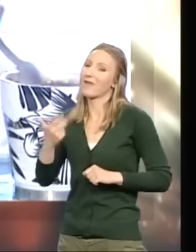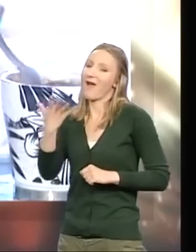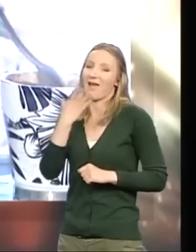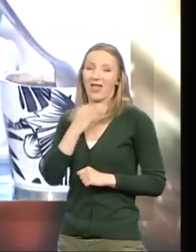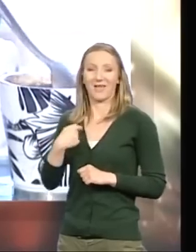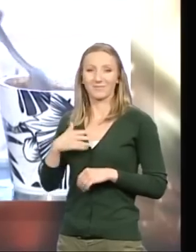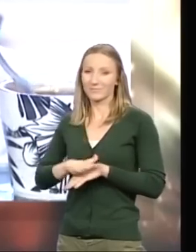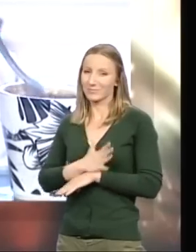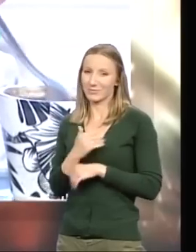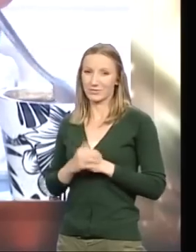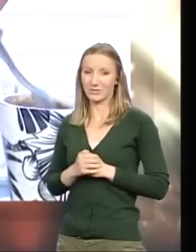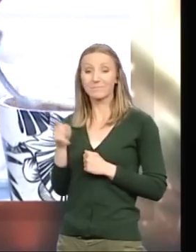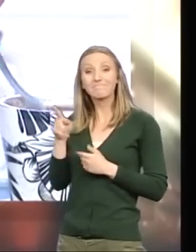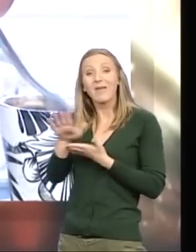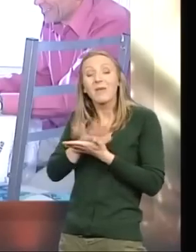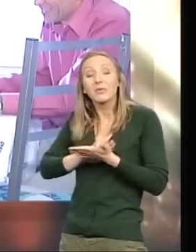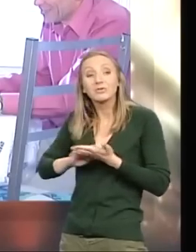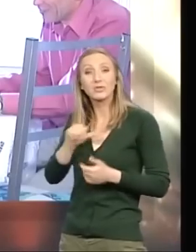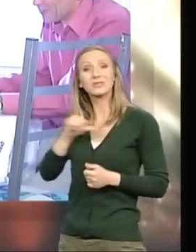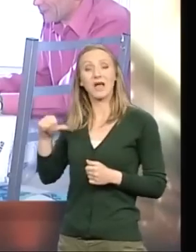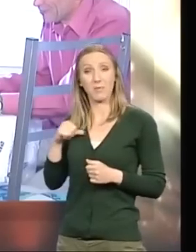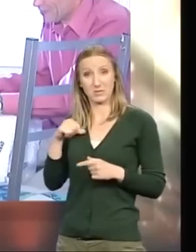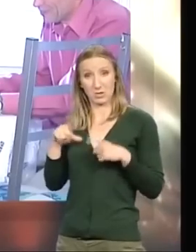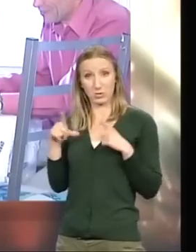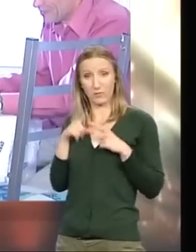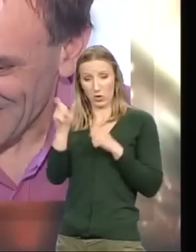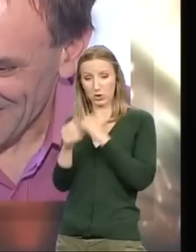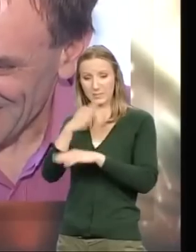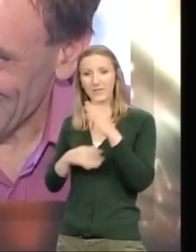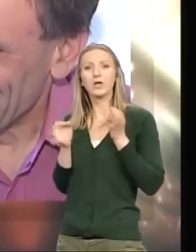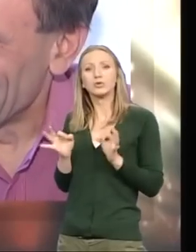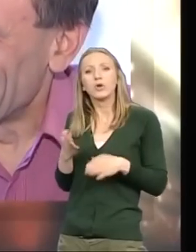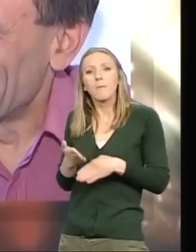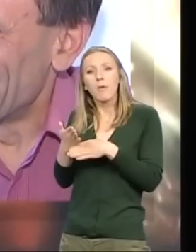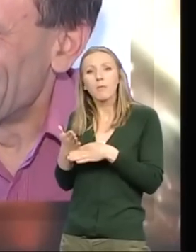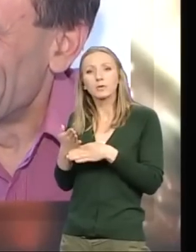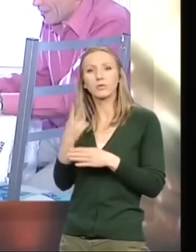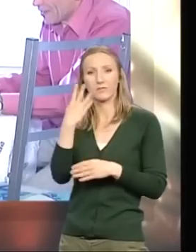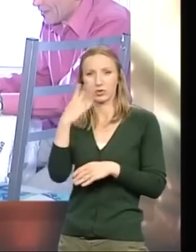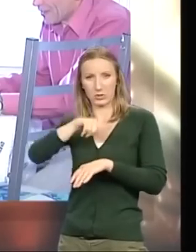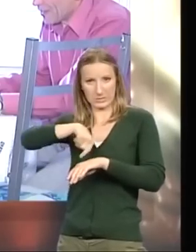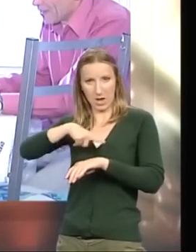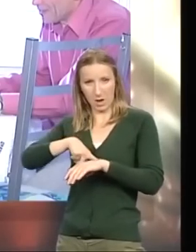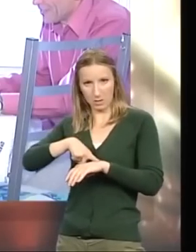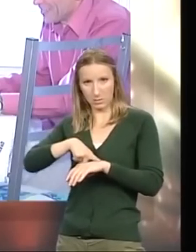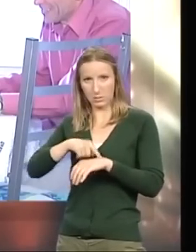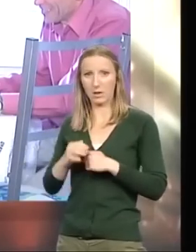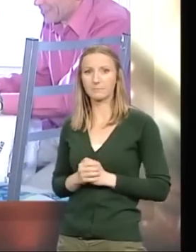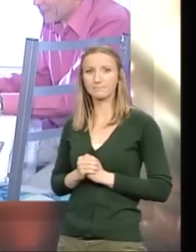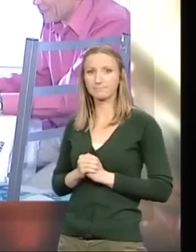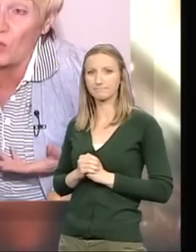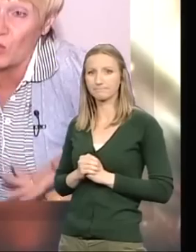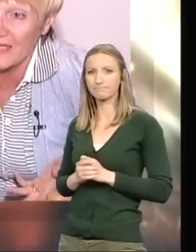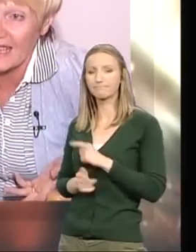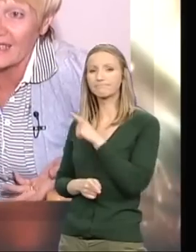Na početku samostalnog života osobama s invaliditetom stručnjaci pomažu tokom 24 časa. Svakodnevnica